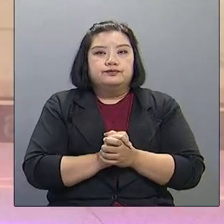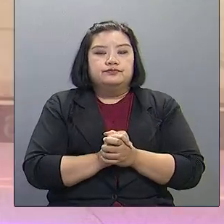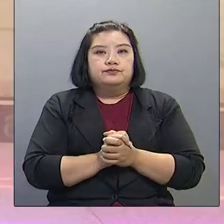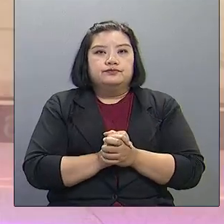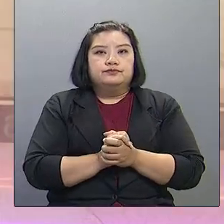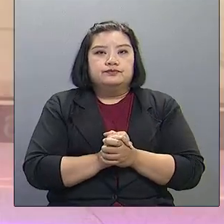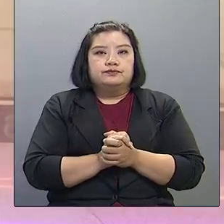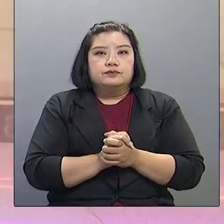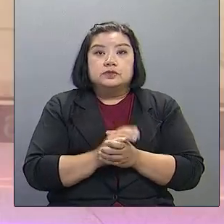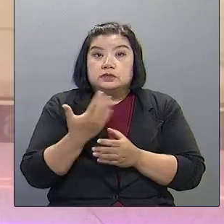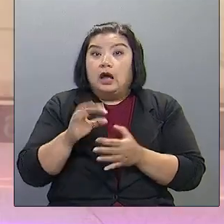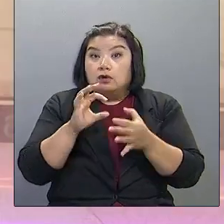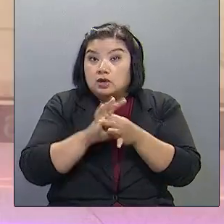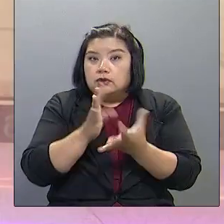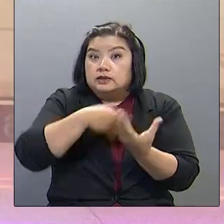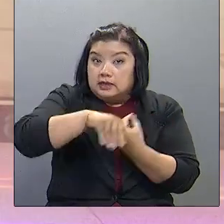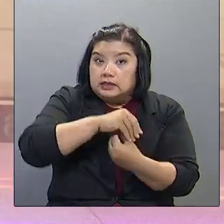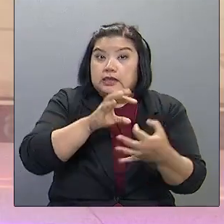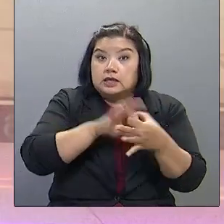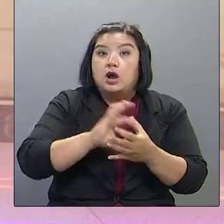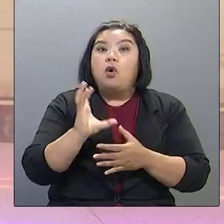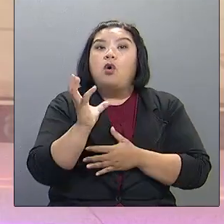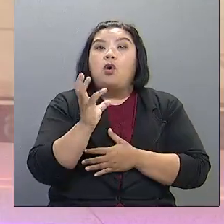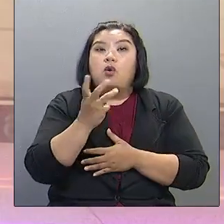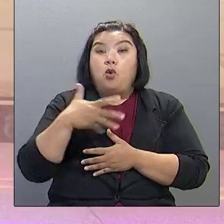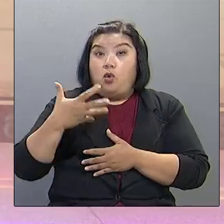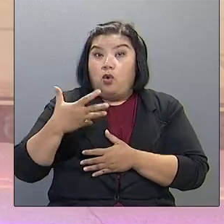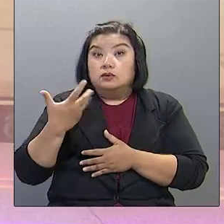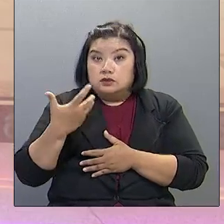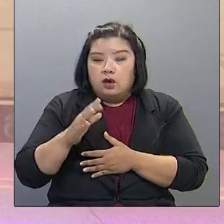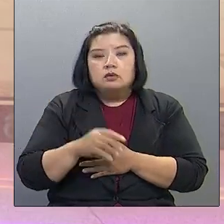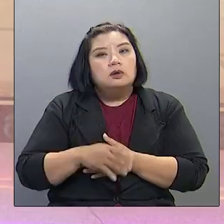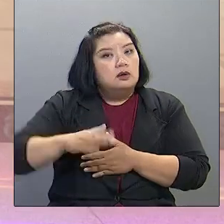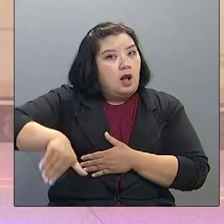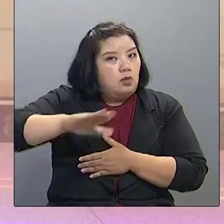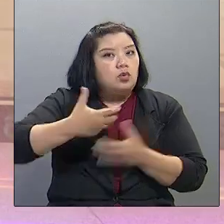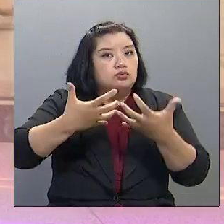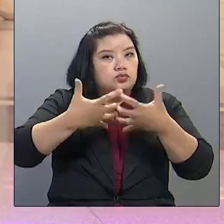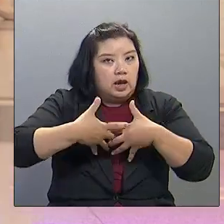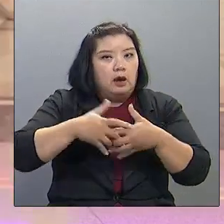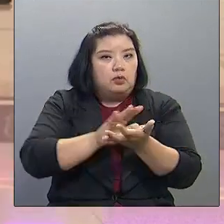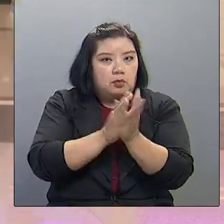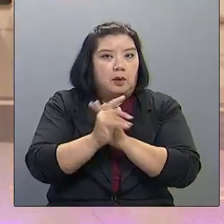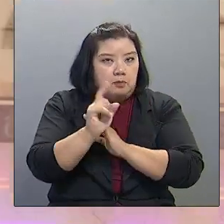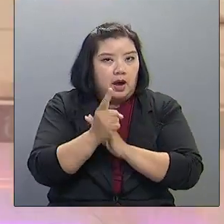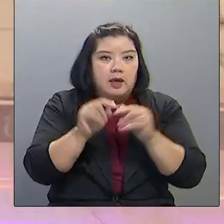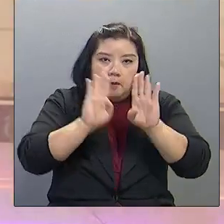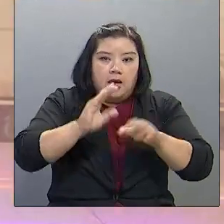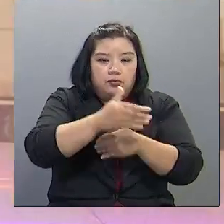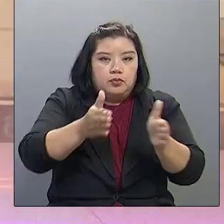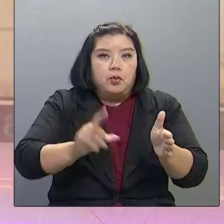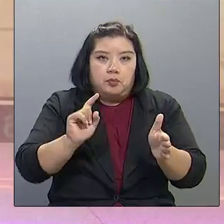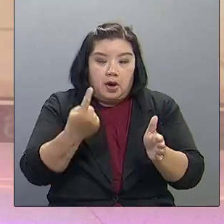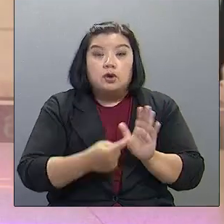นอกจากการปรับตัวไปตามเศรษฐกิจสีเขียวแล้วนะคะคุณพรวดีคุณจิรชาตาผู้ประกอบการก็มีการปรับรูปแบบของผลิตภัณฑ์ด้วยเหมือนกันค่ะอ